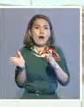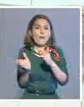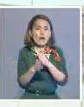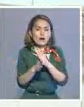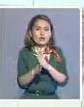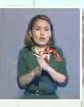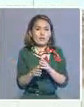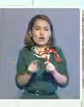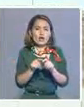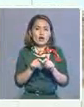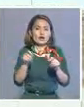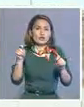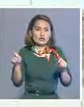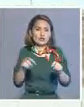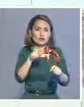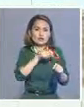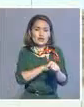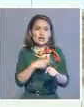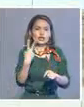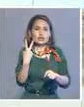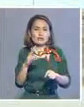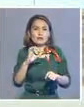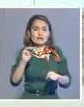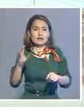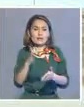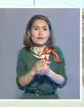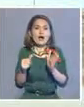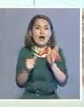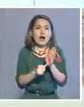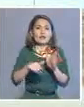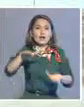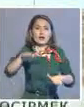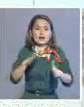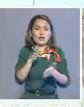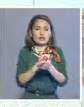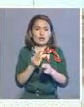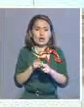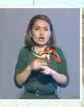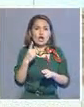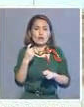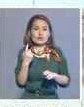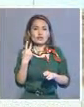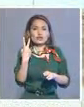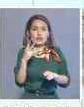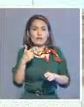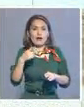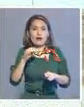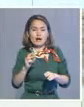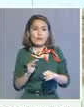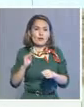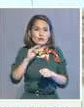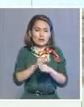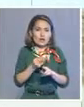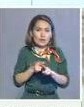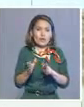кейбірі қазір ұзындығы 1 метр 20 сантиметрге жеткен. Салмағы 6 келі, жылына 170 грамм қосады екен. Мамандардың айтуынша,